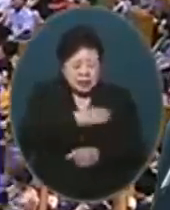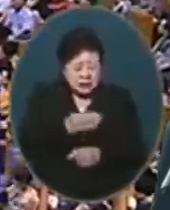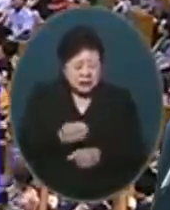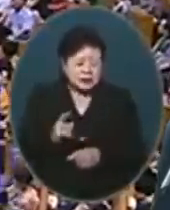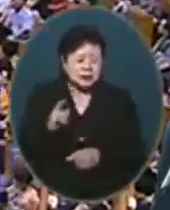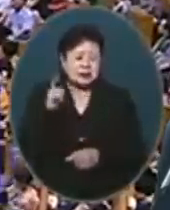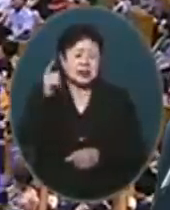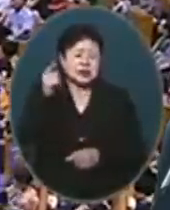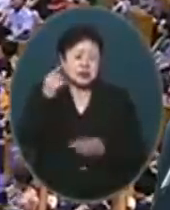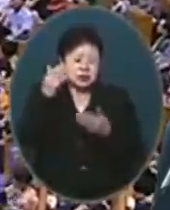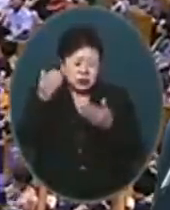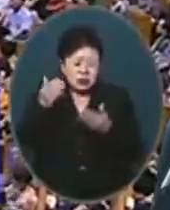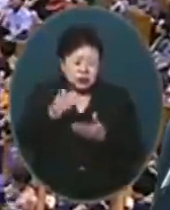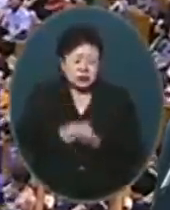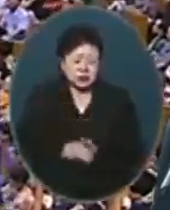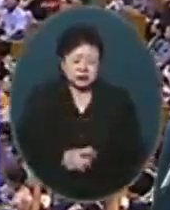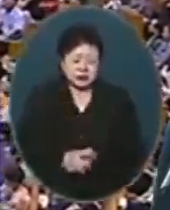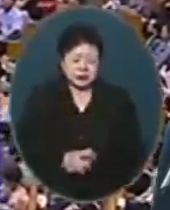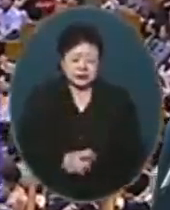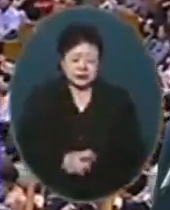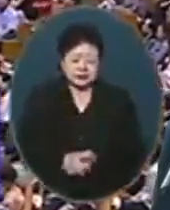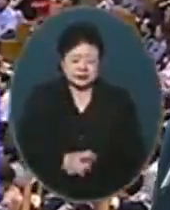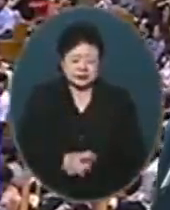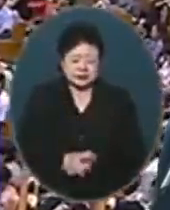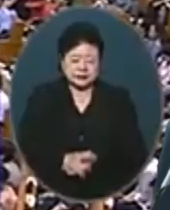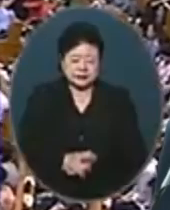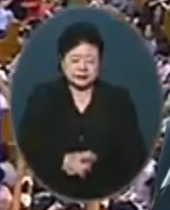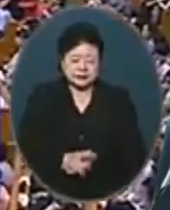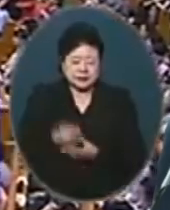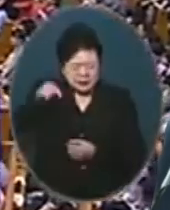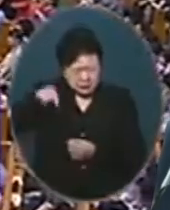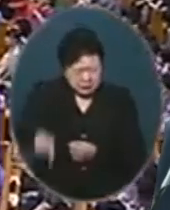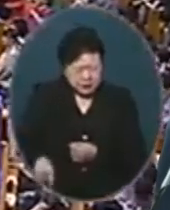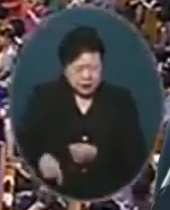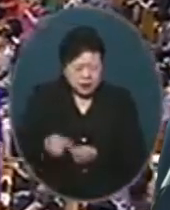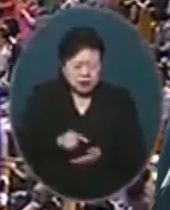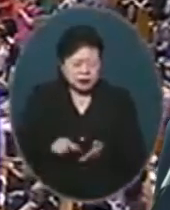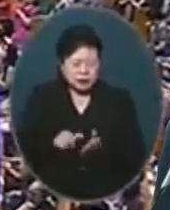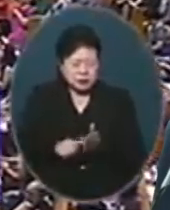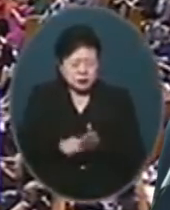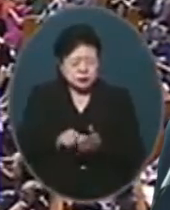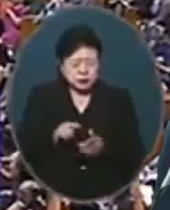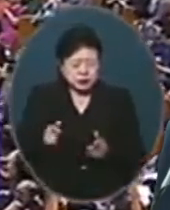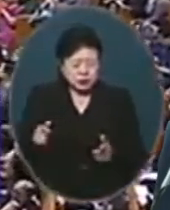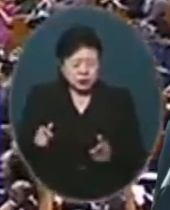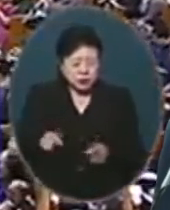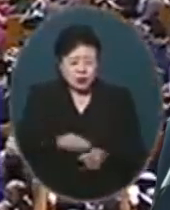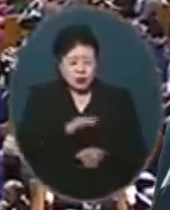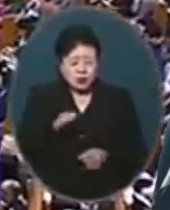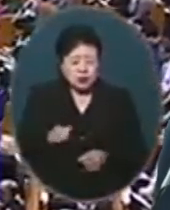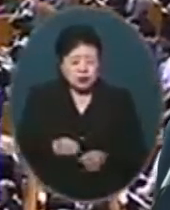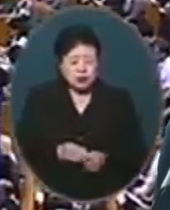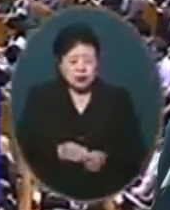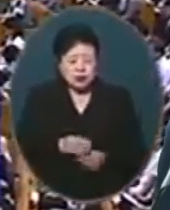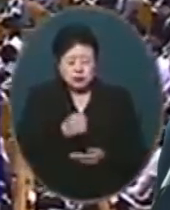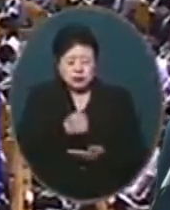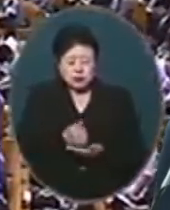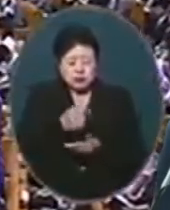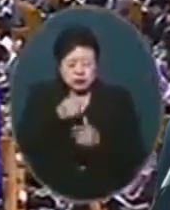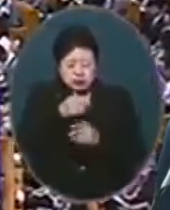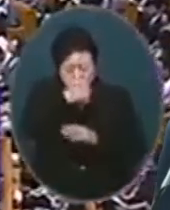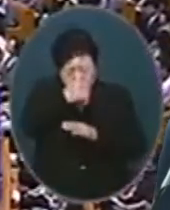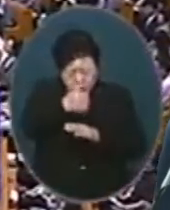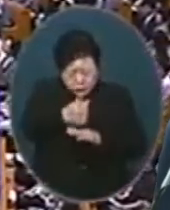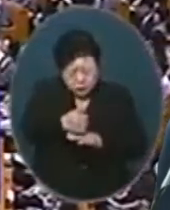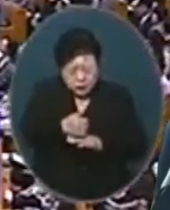장래일이나 능력이나 높음이나 깊음이나 다른 어떠한 피조물이라도